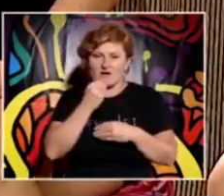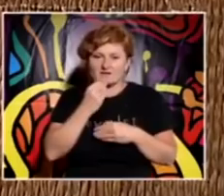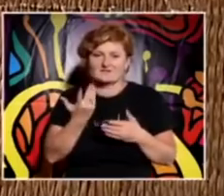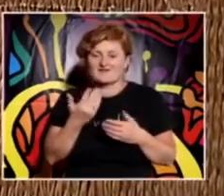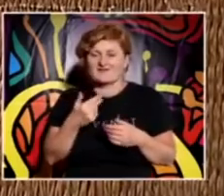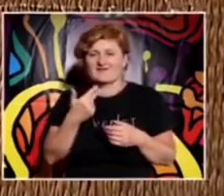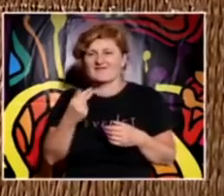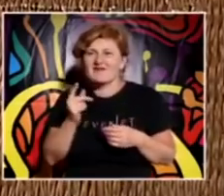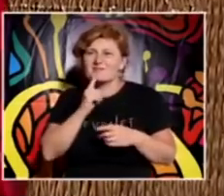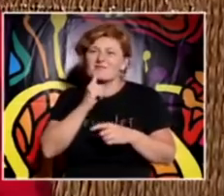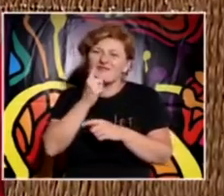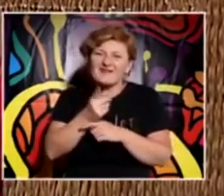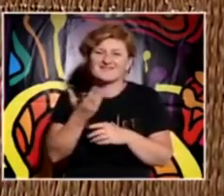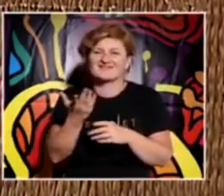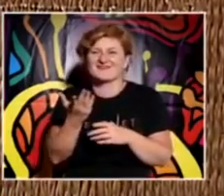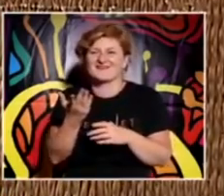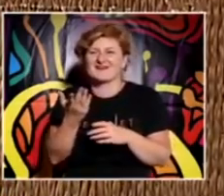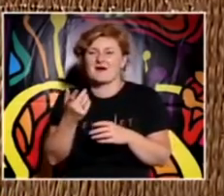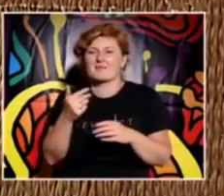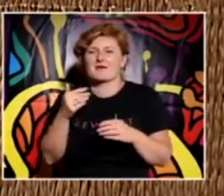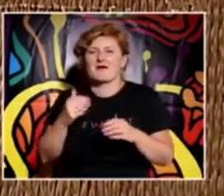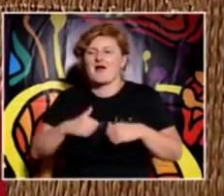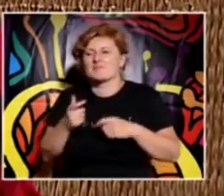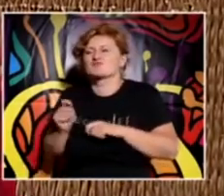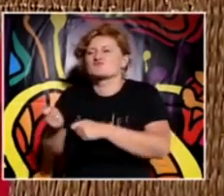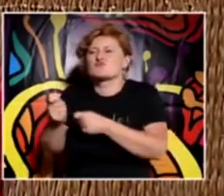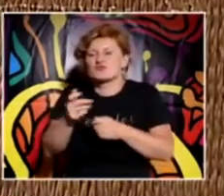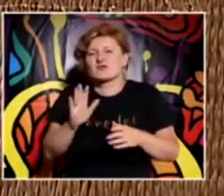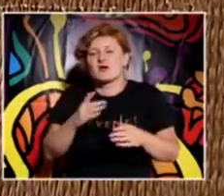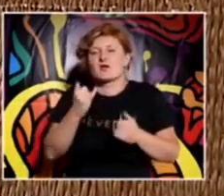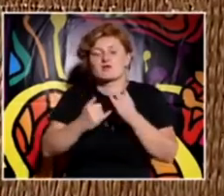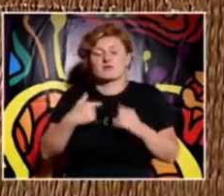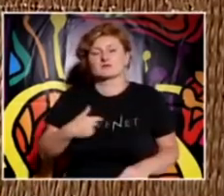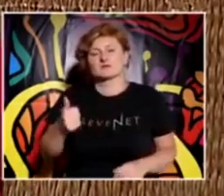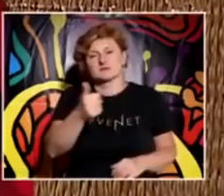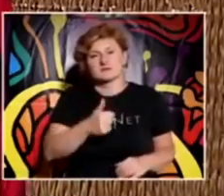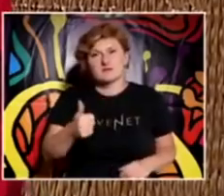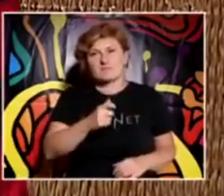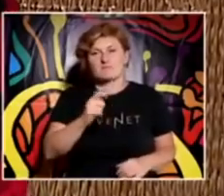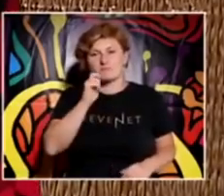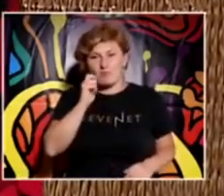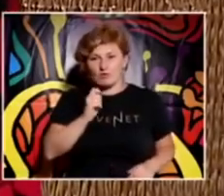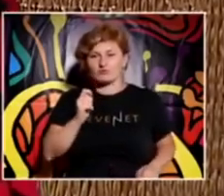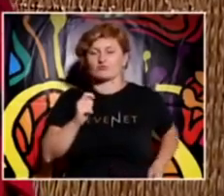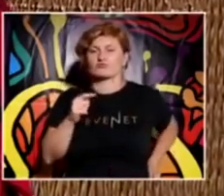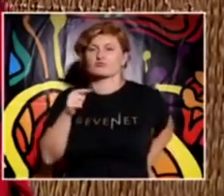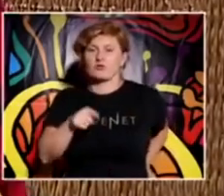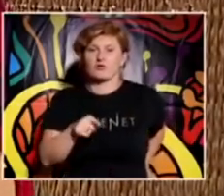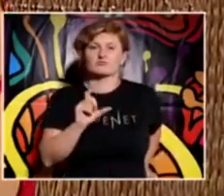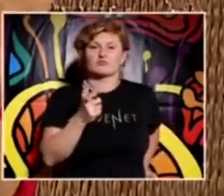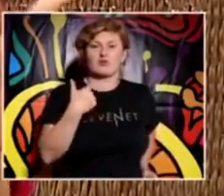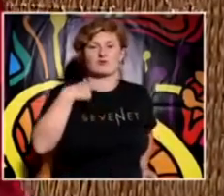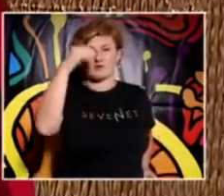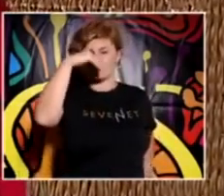tego w tym sensie, żeby wymuszać tego, ale rzeczywiście jak się samotnie podróżuje, to jest to, czego ja się